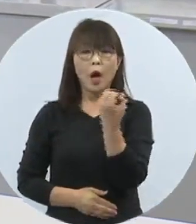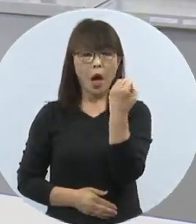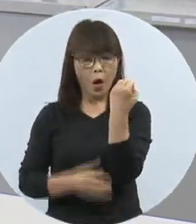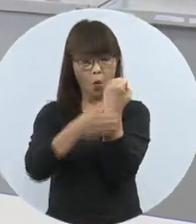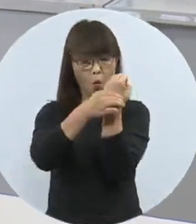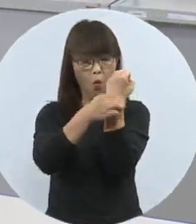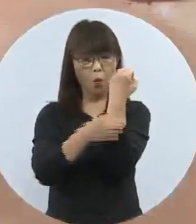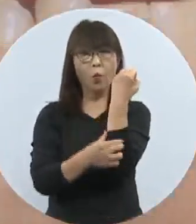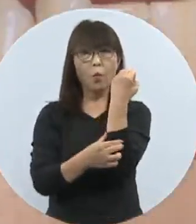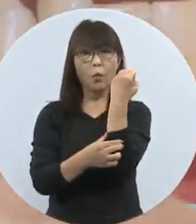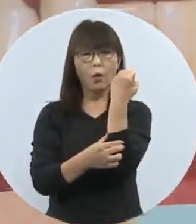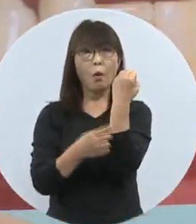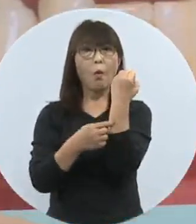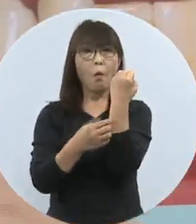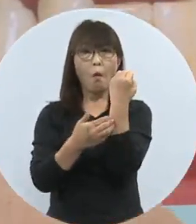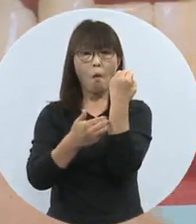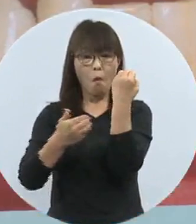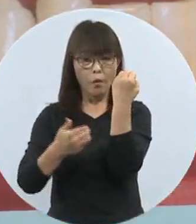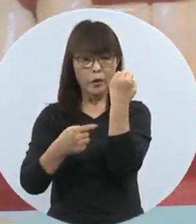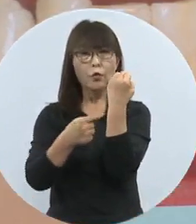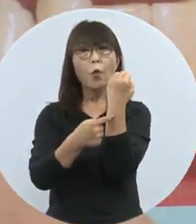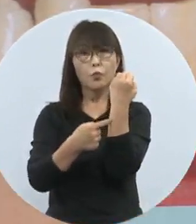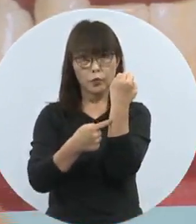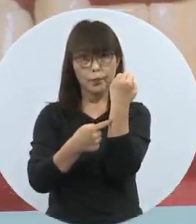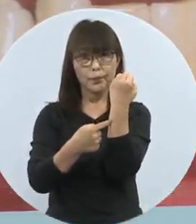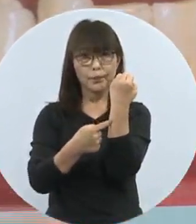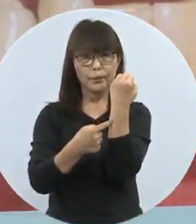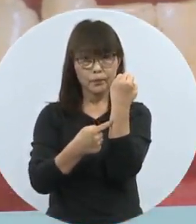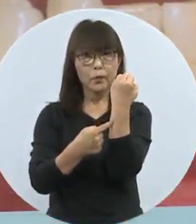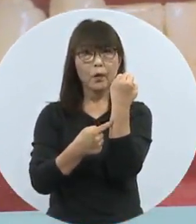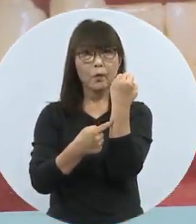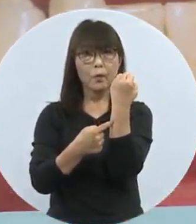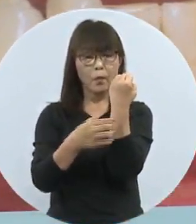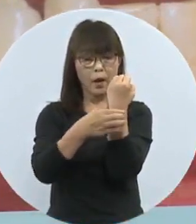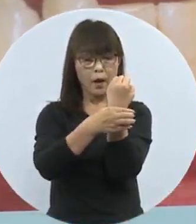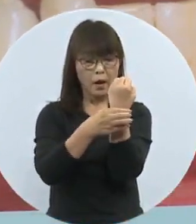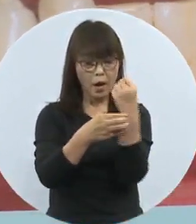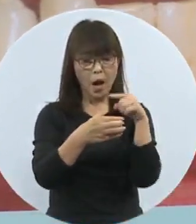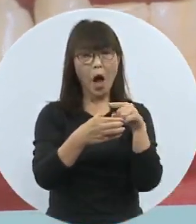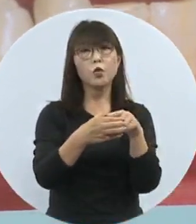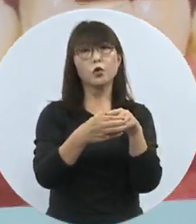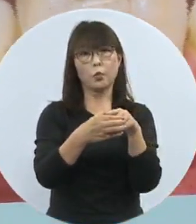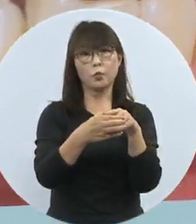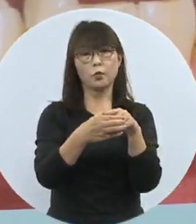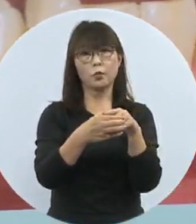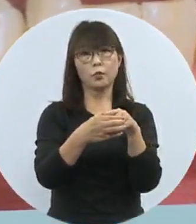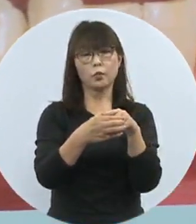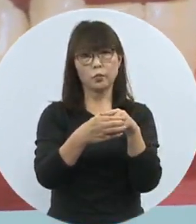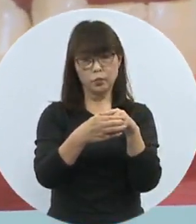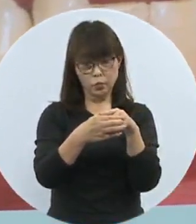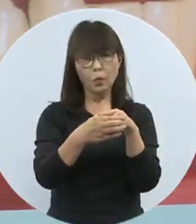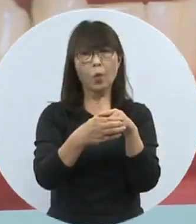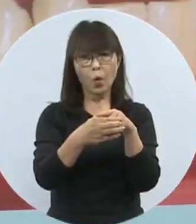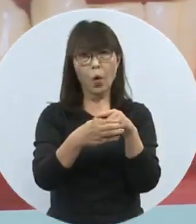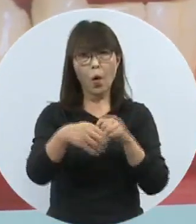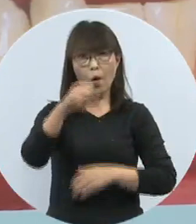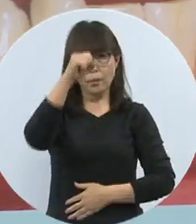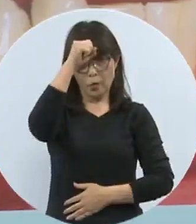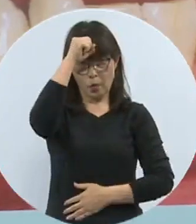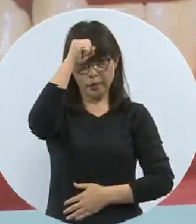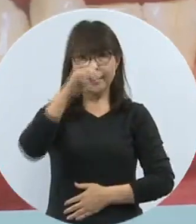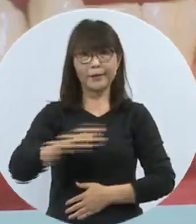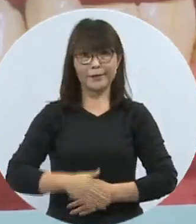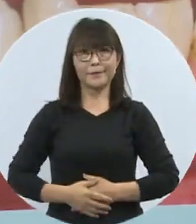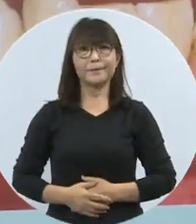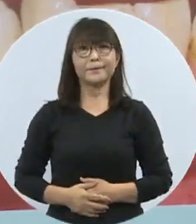えているこの骨の部分ですとか、あとはこの歯茎の部分が壊されてしまう病気になります